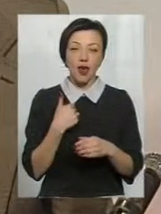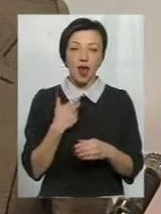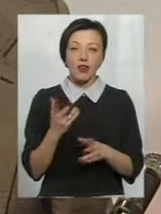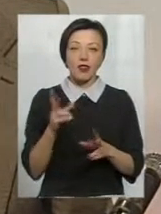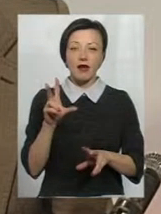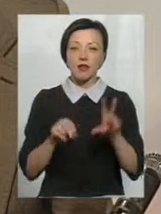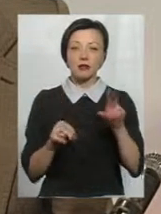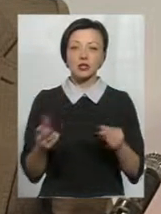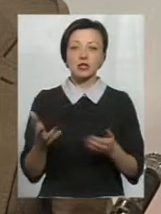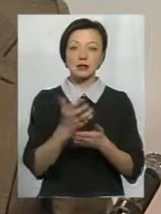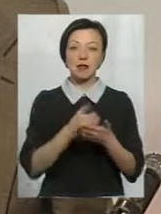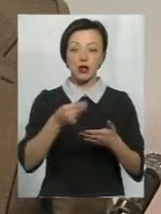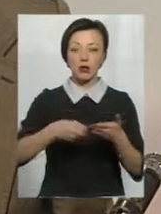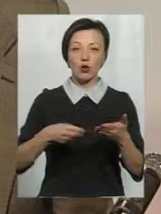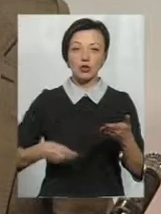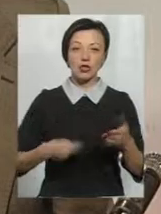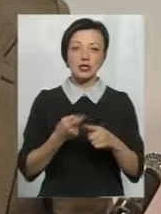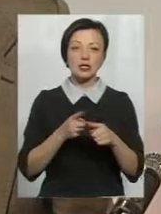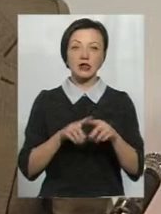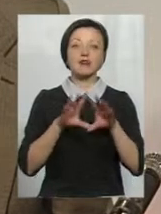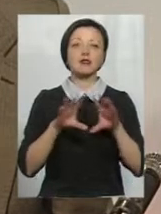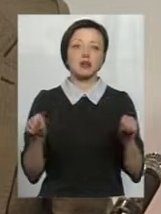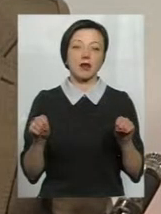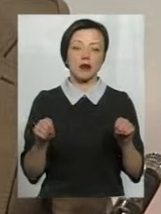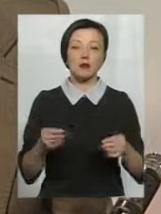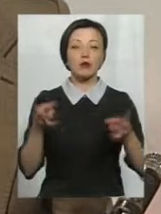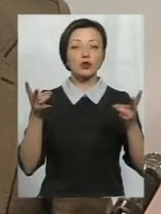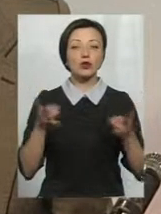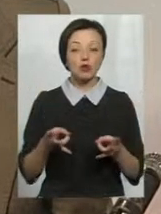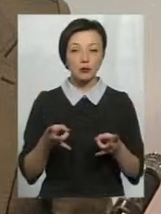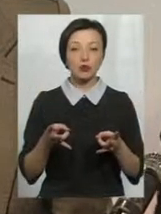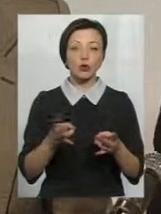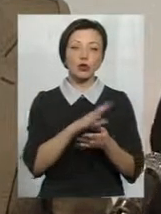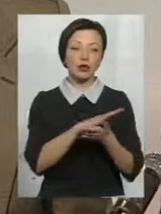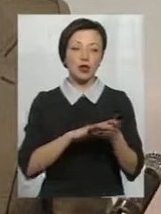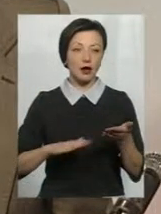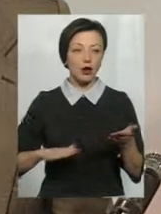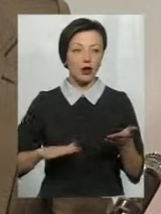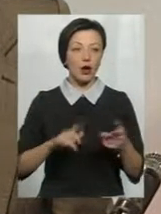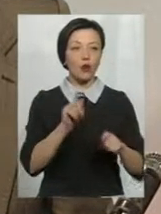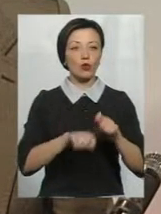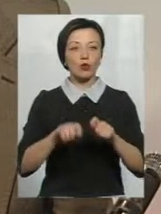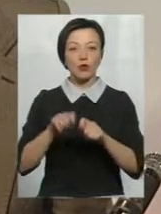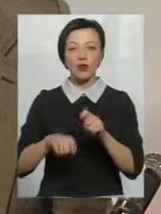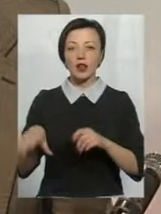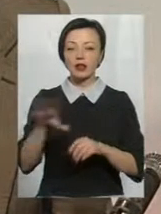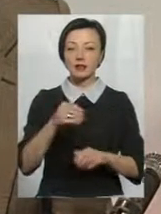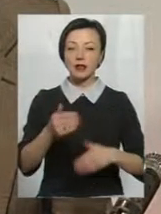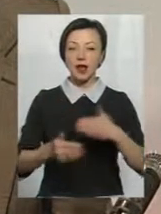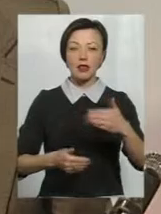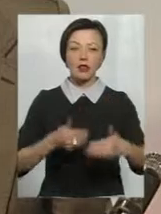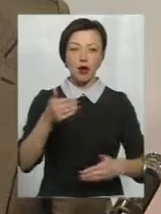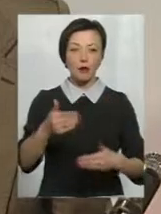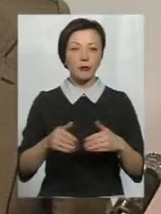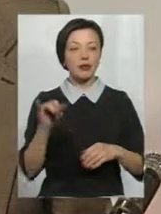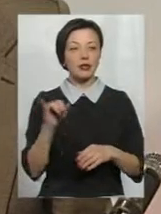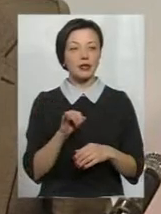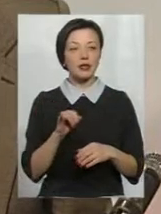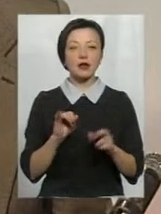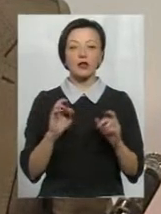зібрати голоси так під петицією, це вже все. Потрібно далі контролювати всі етапи, і